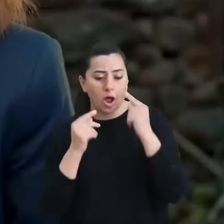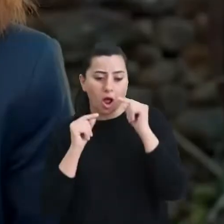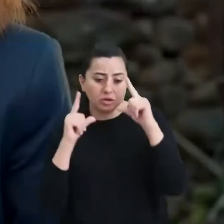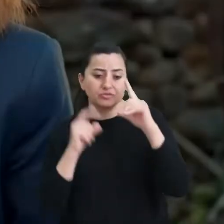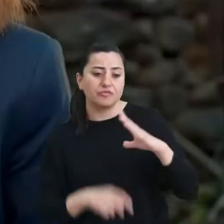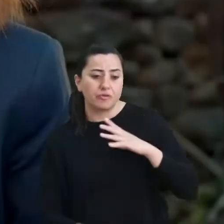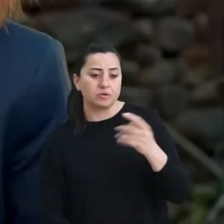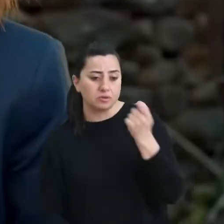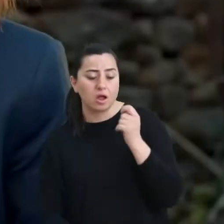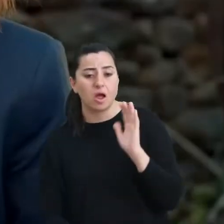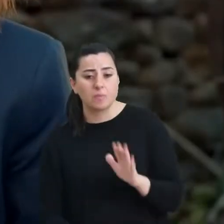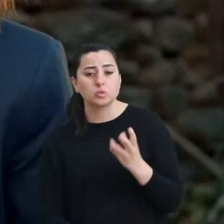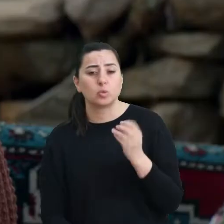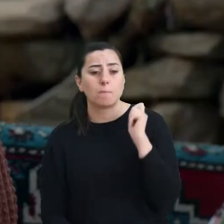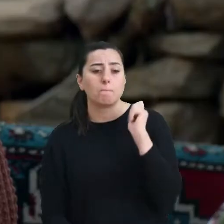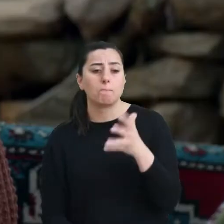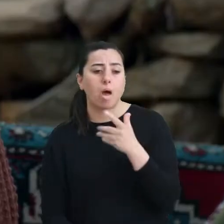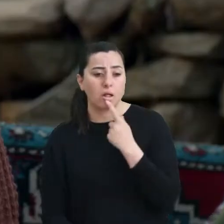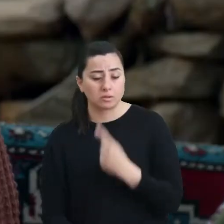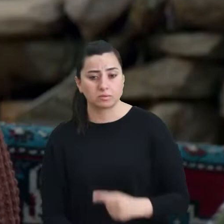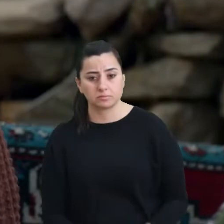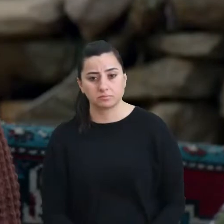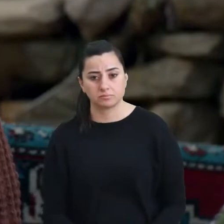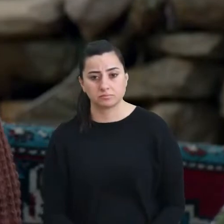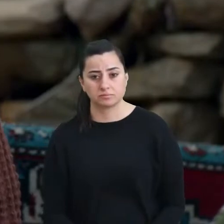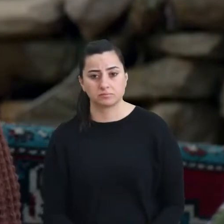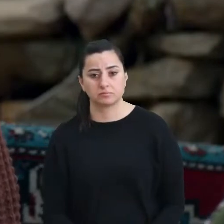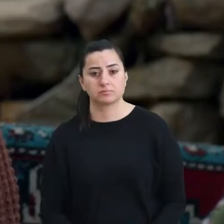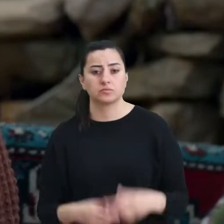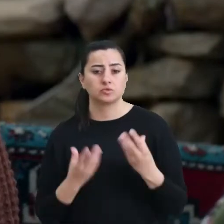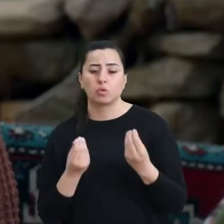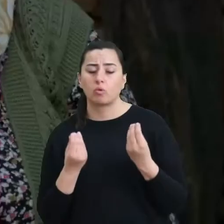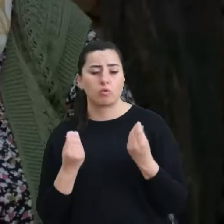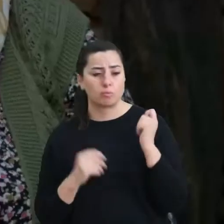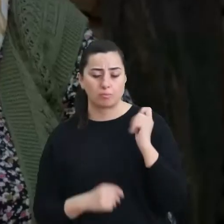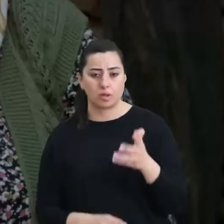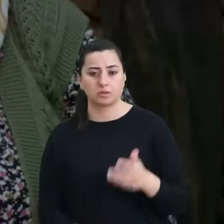dediler. Ama çok pahalı, çok ateş bağısı.